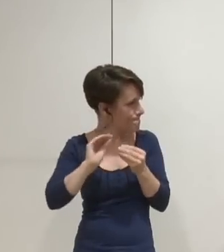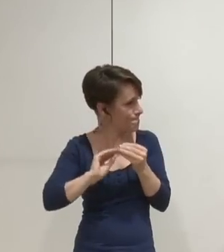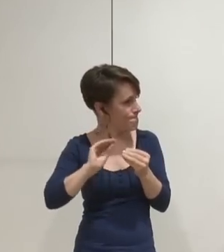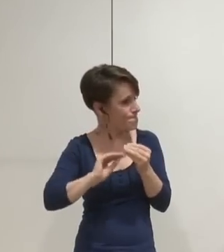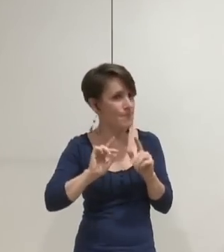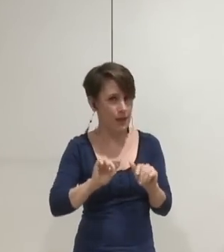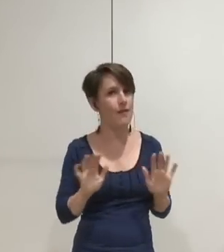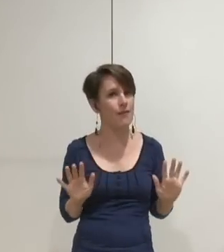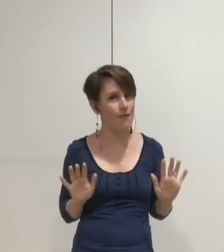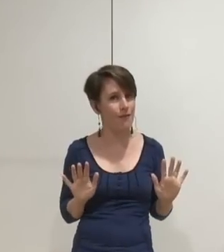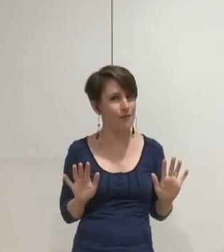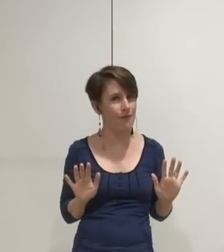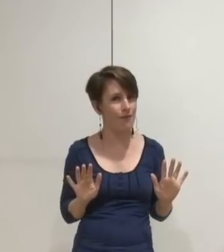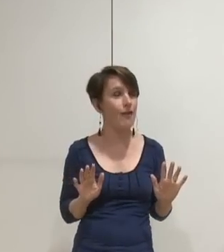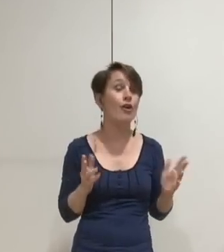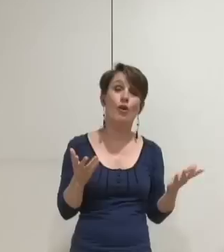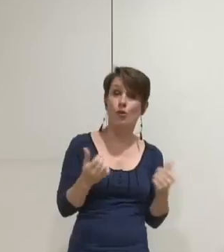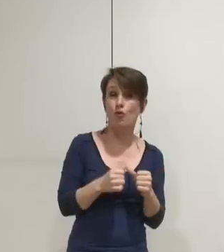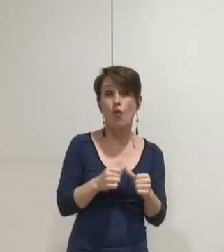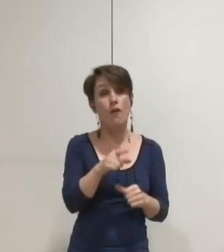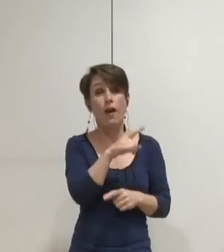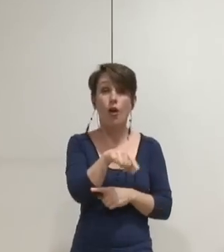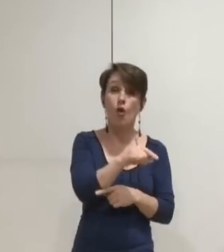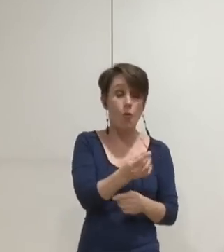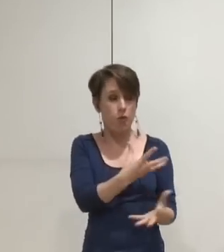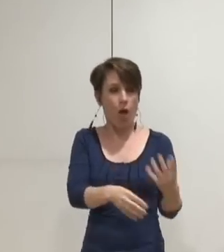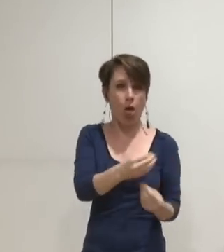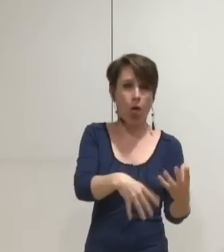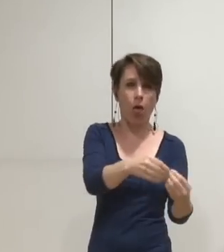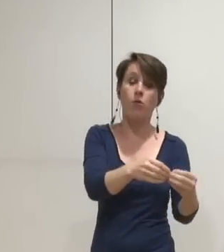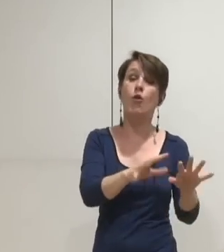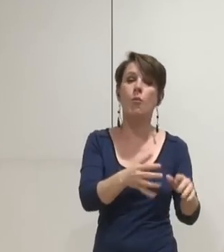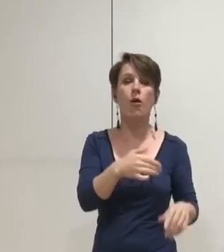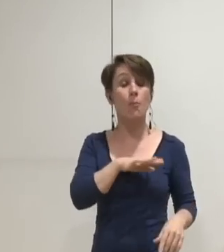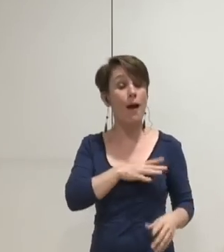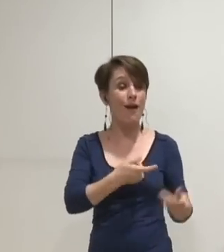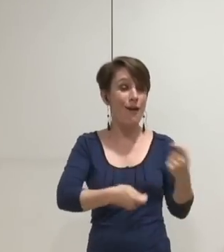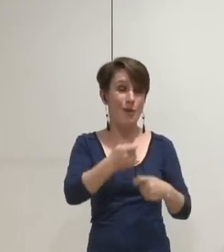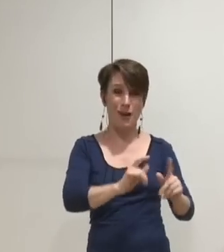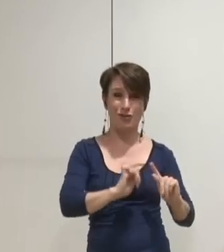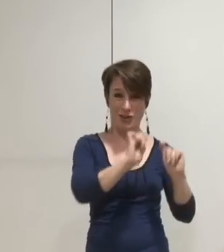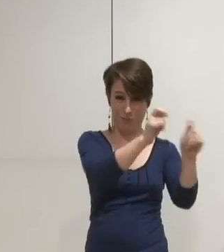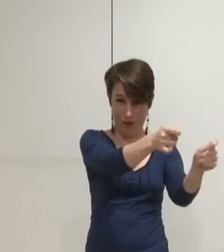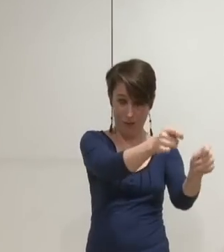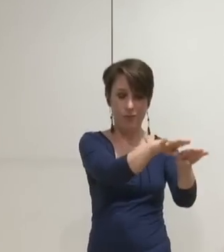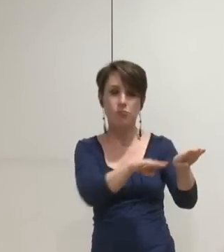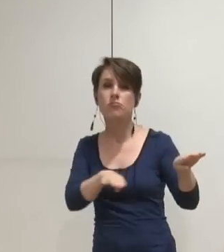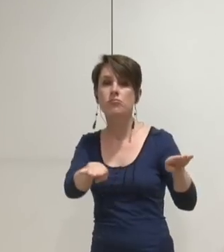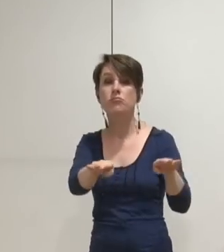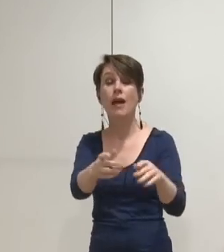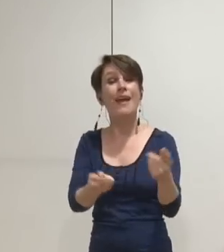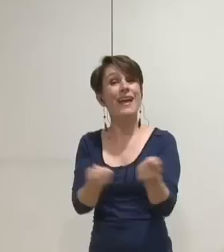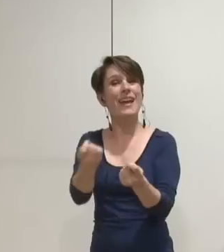arbillage est la création concomitante à l'attribution du marché d'une régie en charge de gérer ce